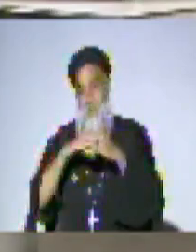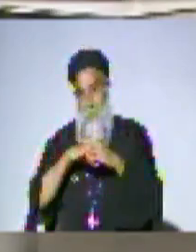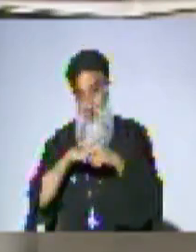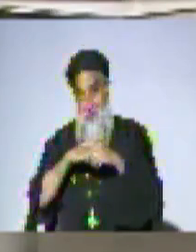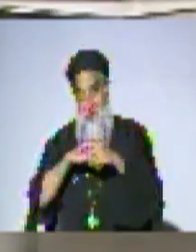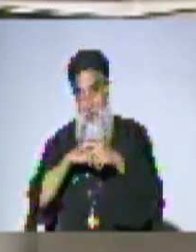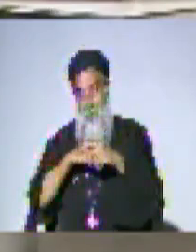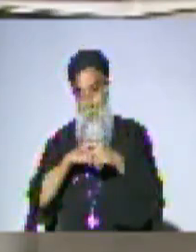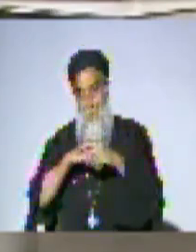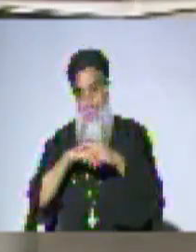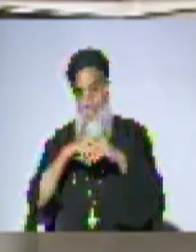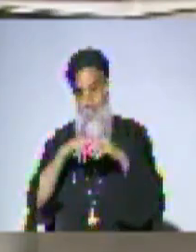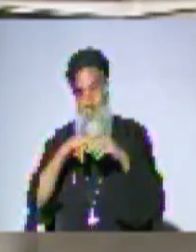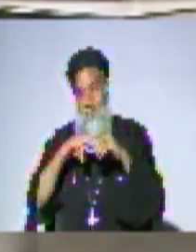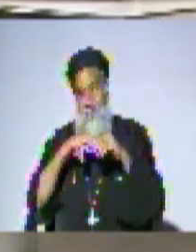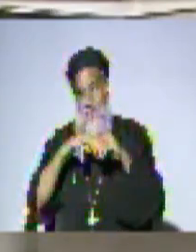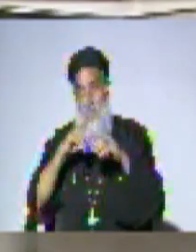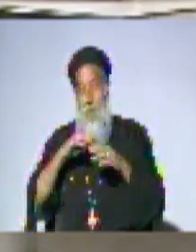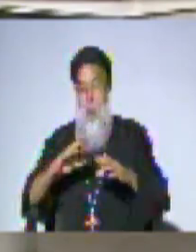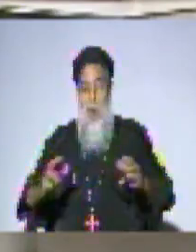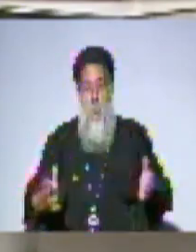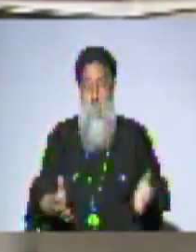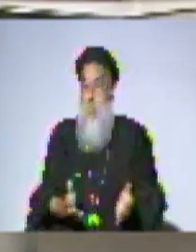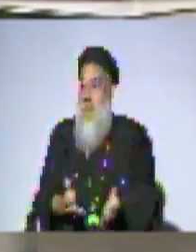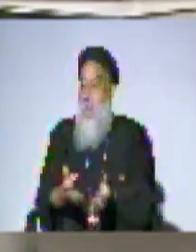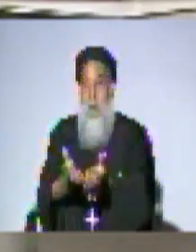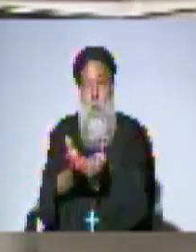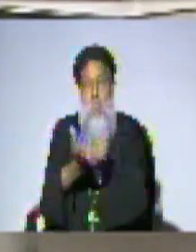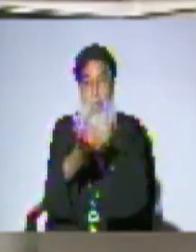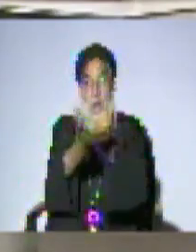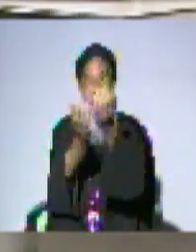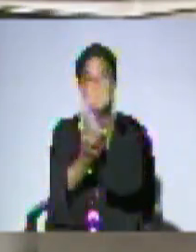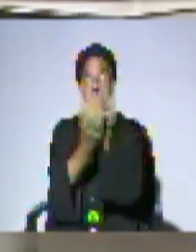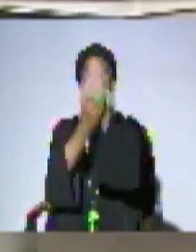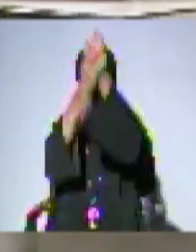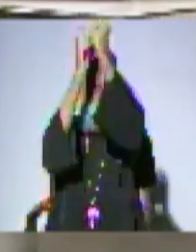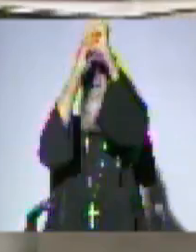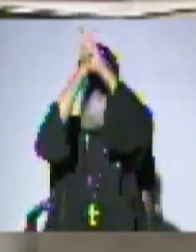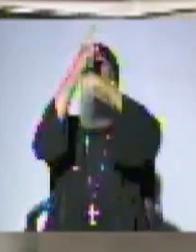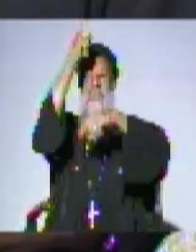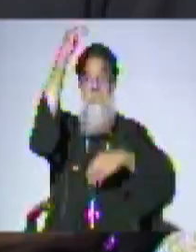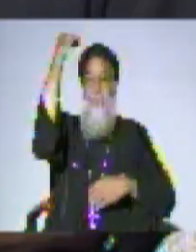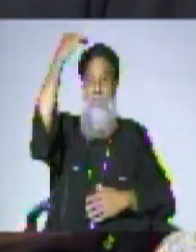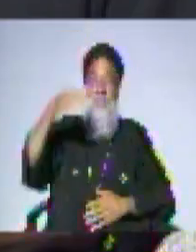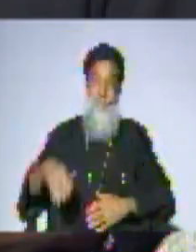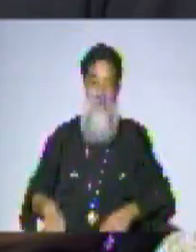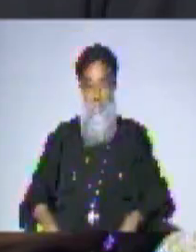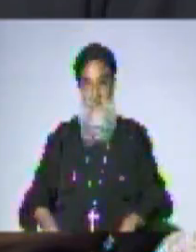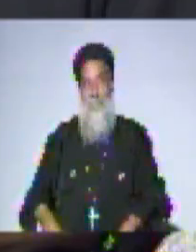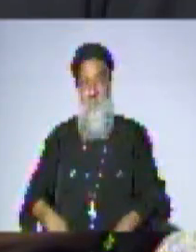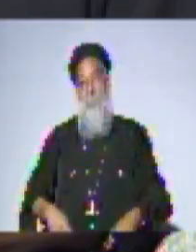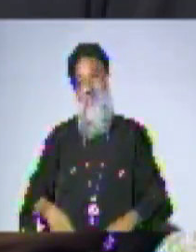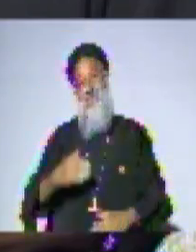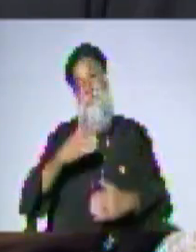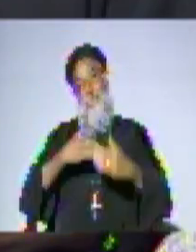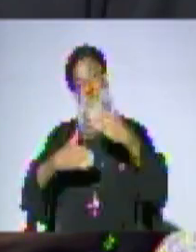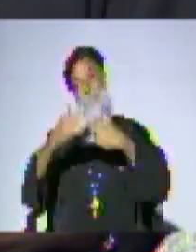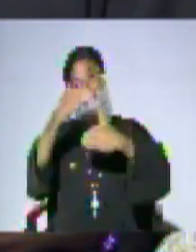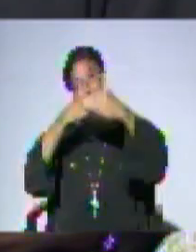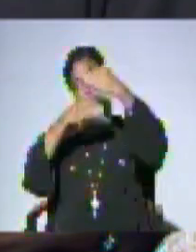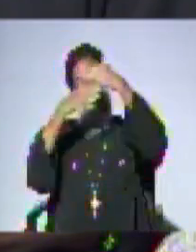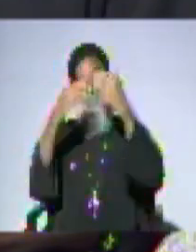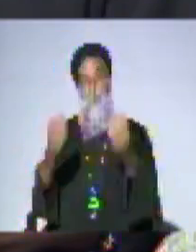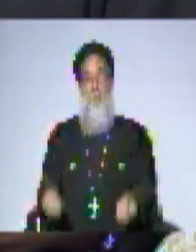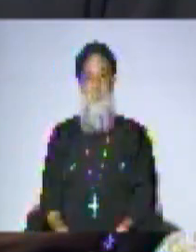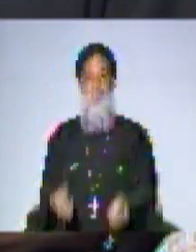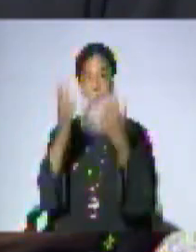فهو بيحمل بقى كل التسابيح اللي قدمت يرفعها قدام ربنا. ودي اشاره يعني لسمو الكهنوت انه يصرف